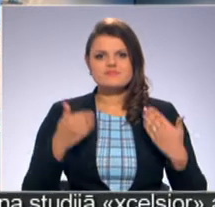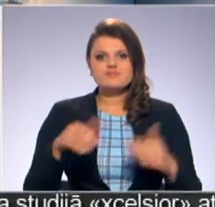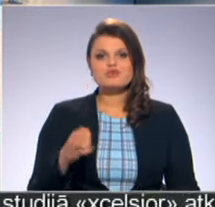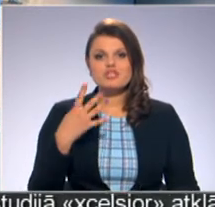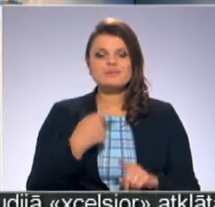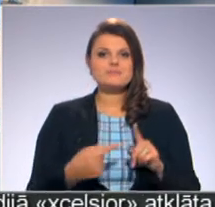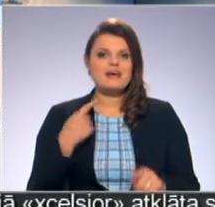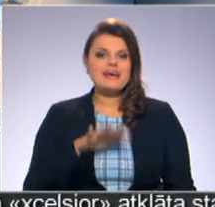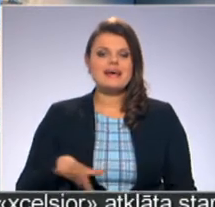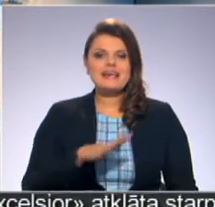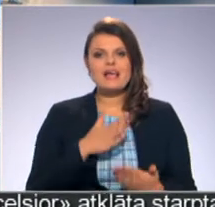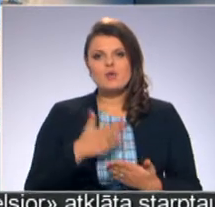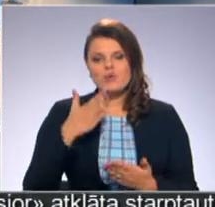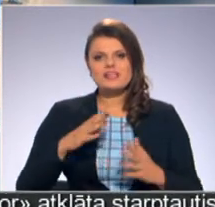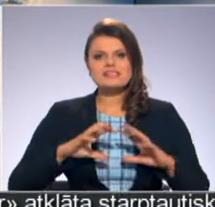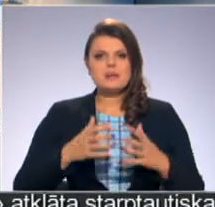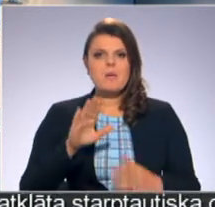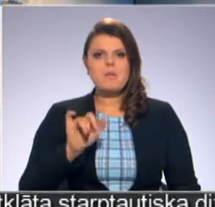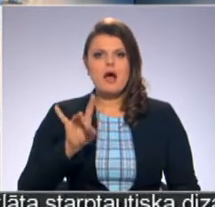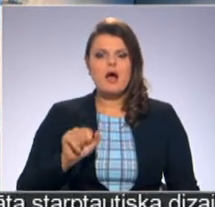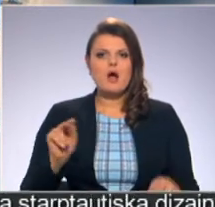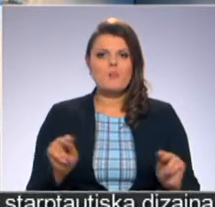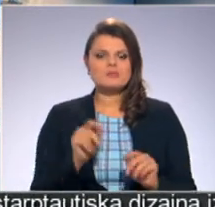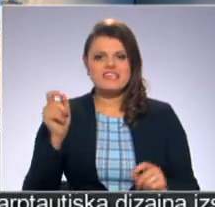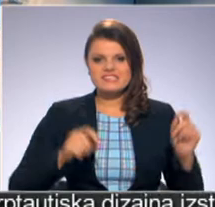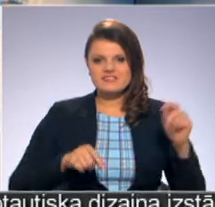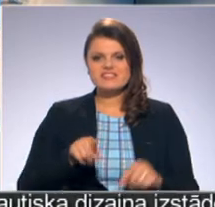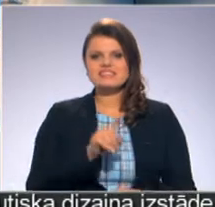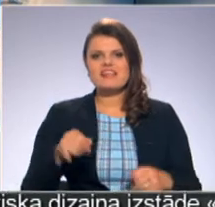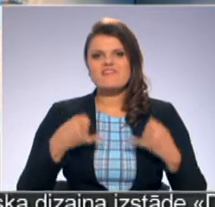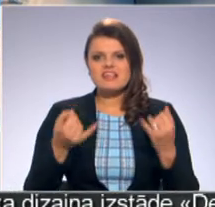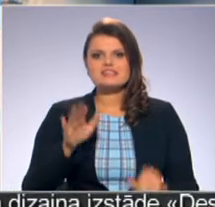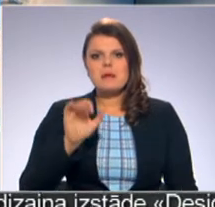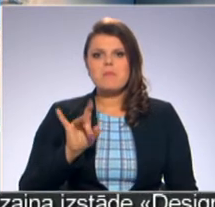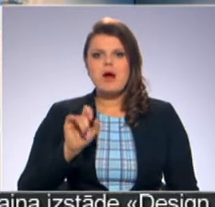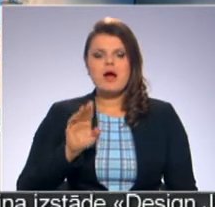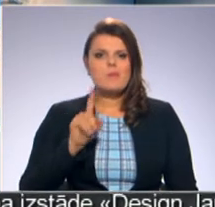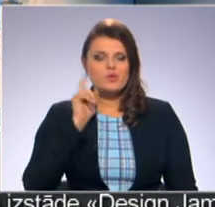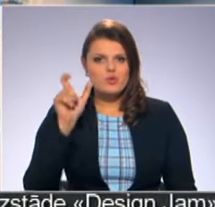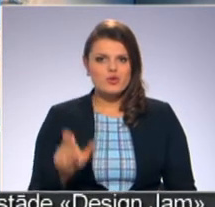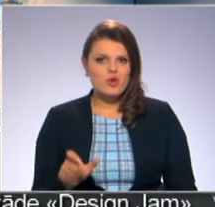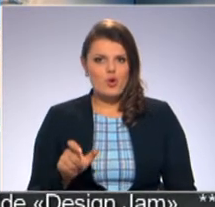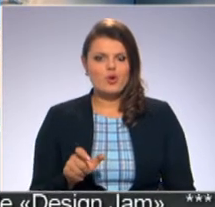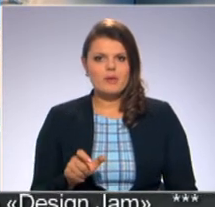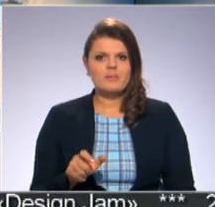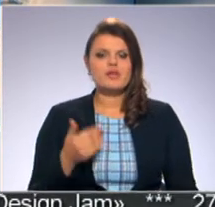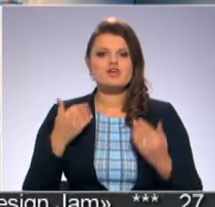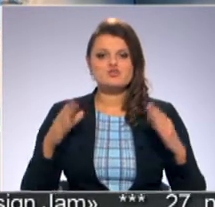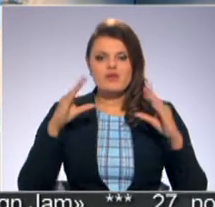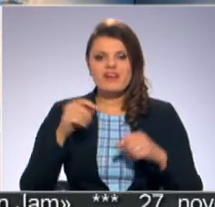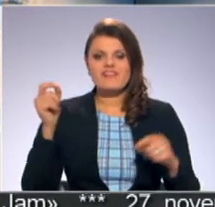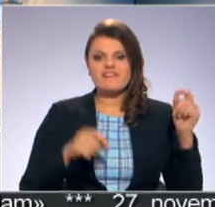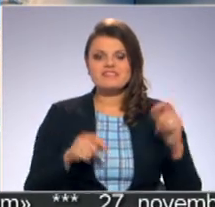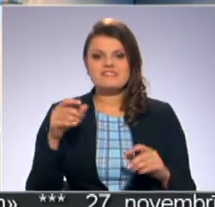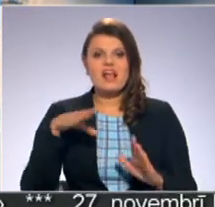Jau 14. reizi Rīgā norit startautiskais Baha kameramūzikas festivāls, kas ir veltīts Baham junioram Karlam Filipam Emanuelam.